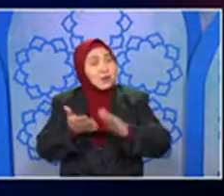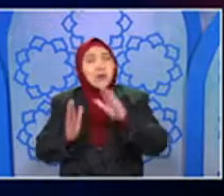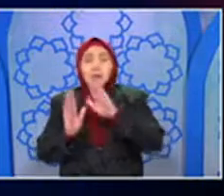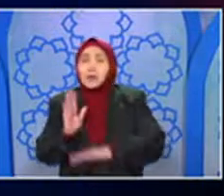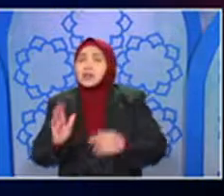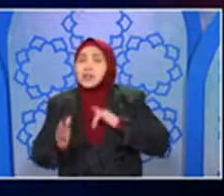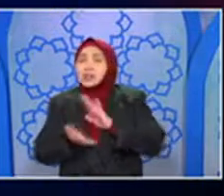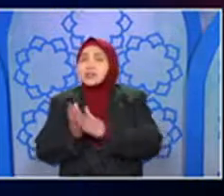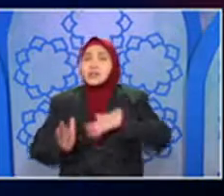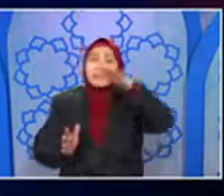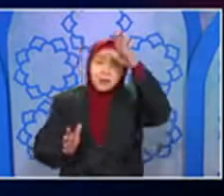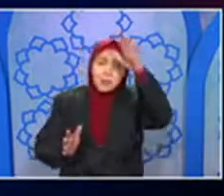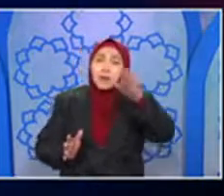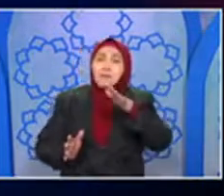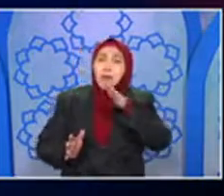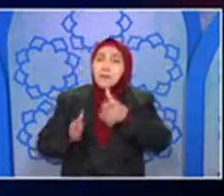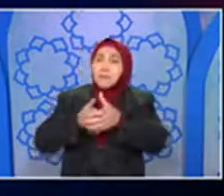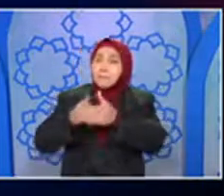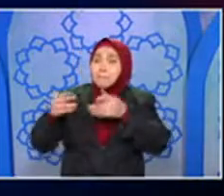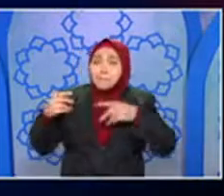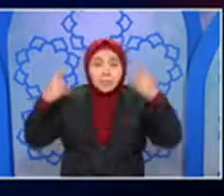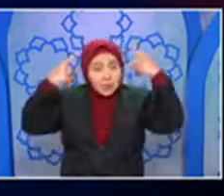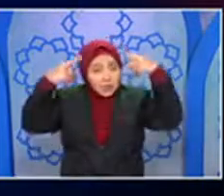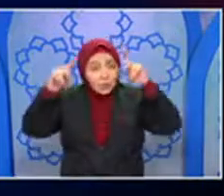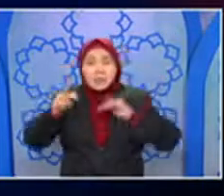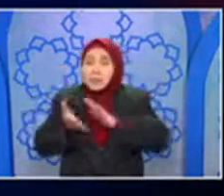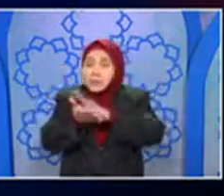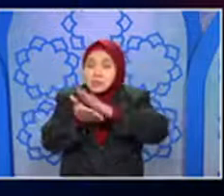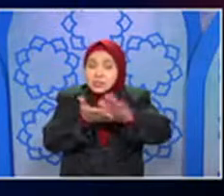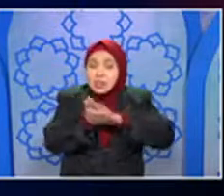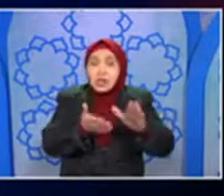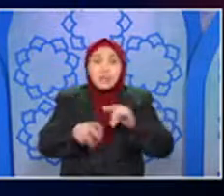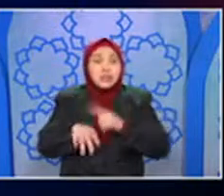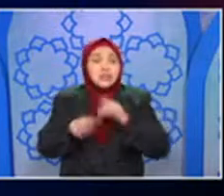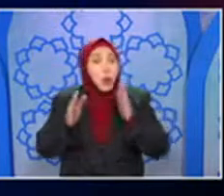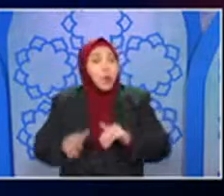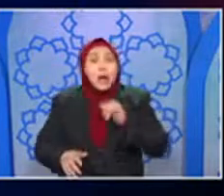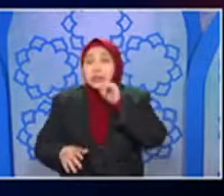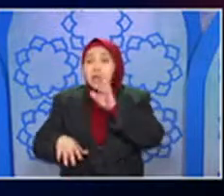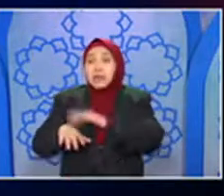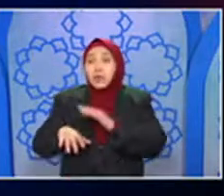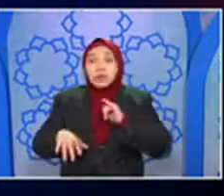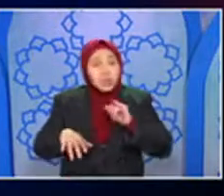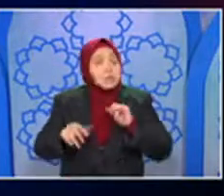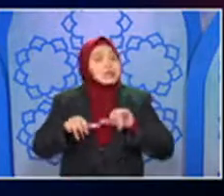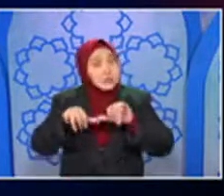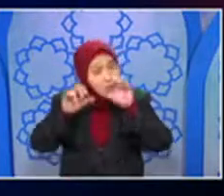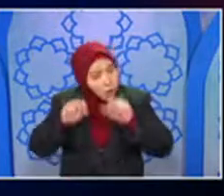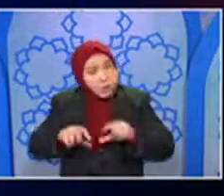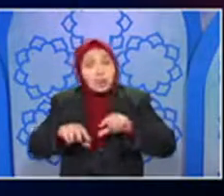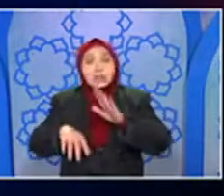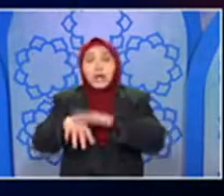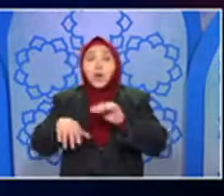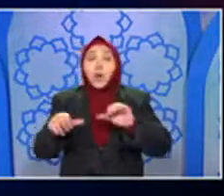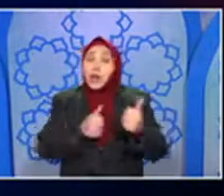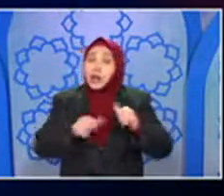ayah, sebagai ibu, sebagai pemimpin, saya bersihkan. Ketika orang lain tak tegur, saya masih lagi ditegur oleh Al-Quran.